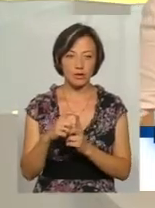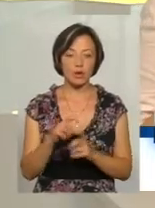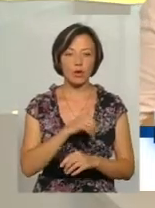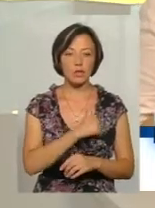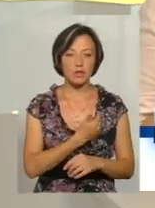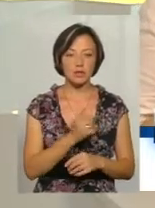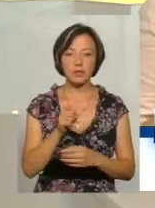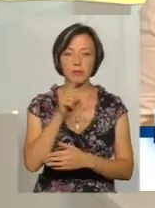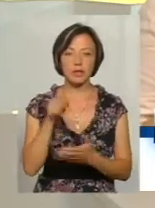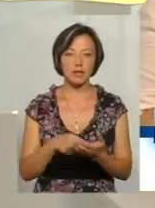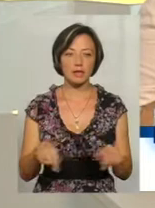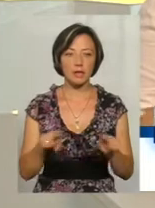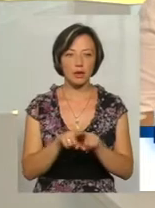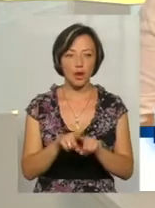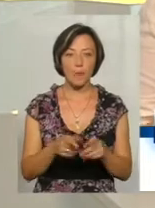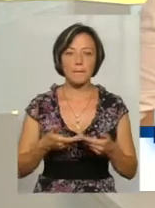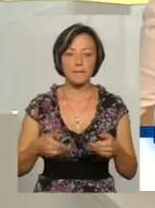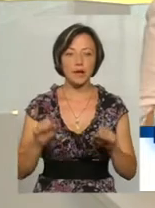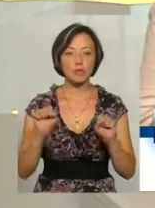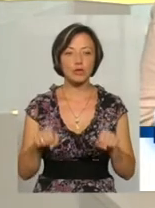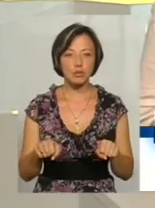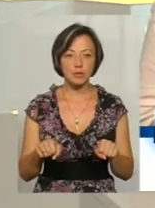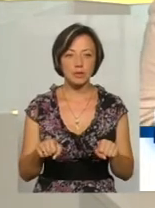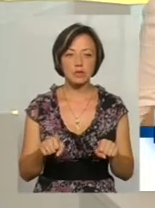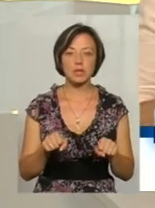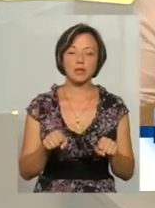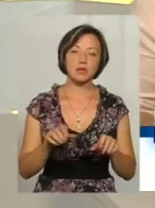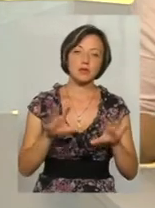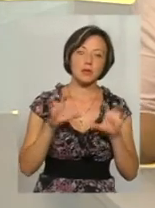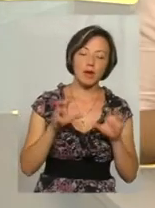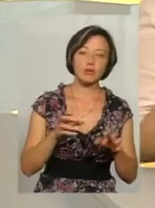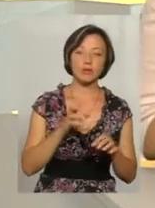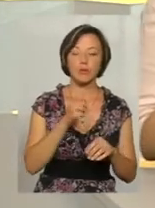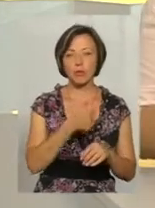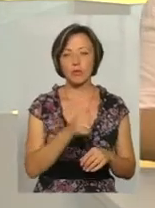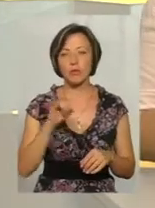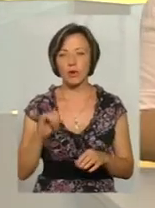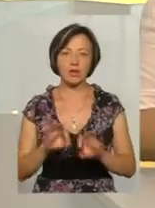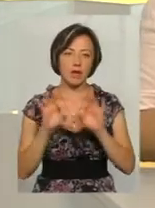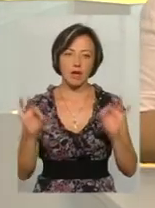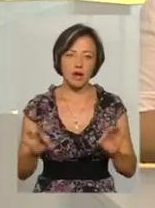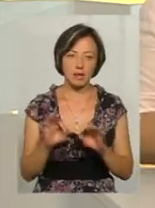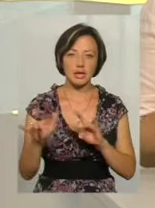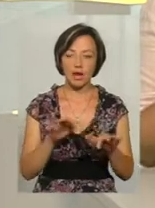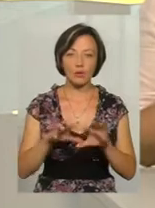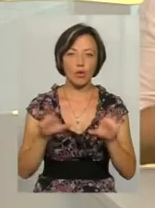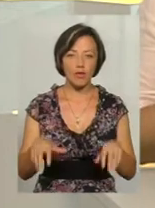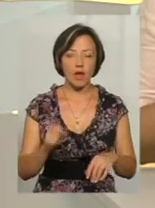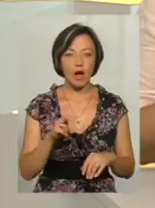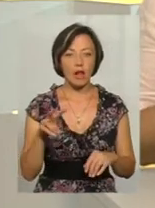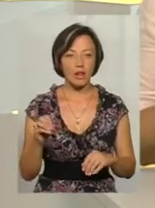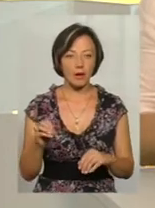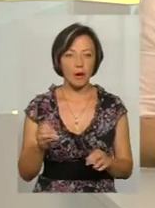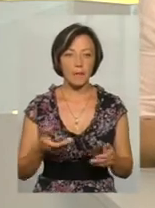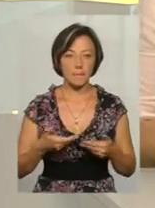Хотілося б задати ще таке питання. Ми можемо сприймати критично, позитивно, ніяк діяльність голови, але